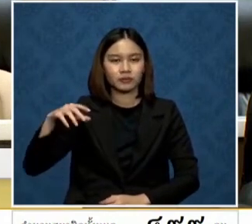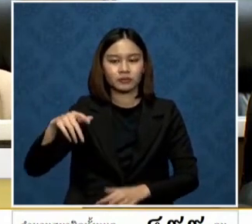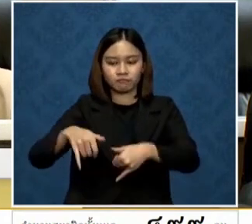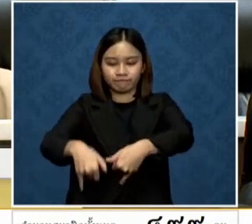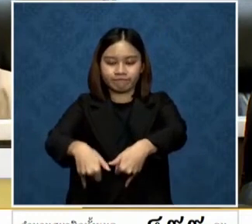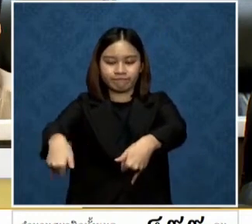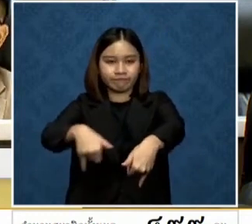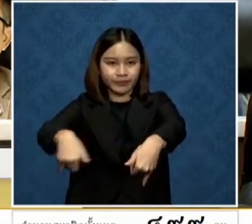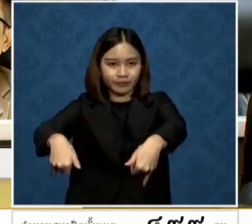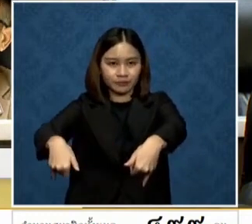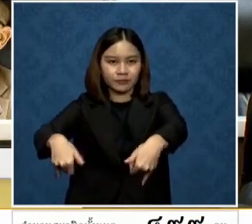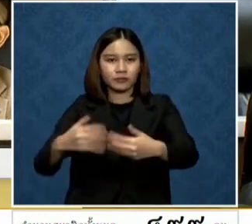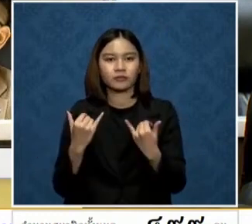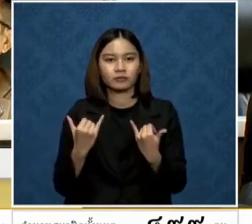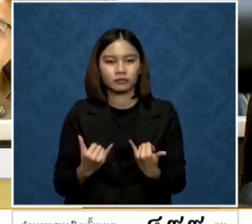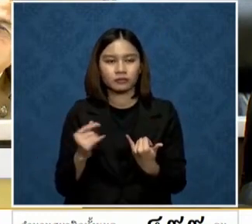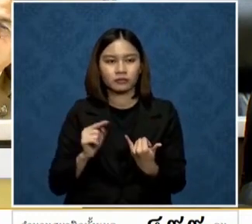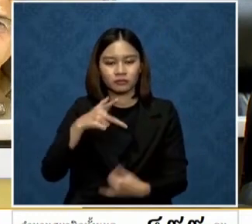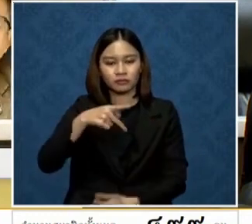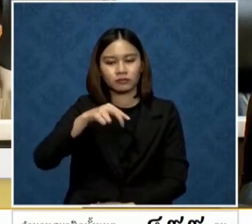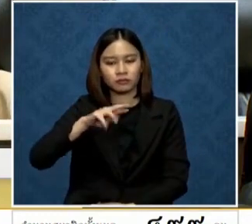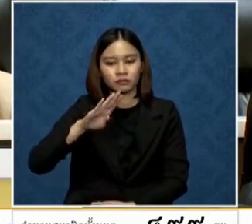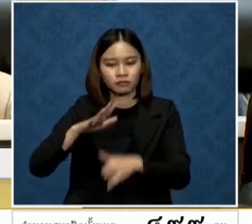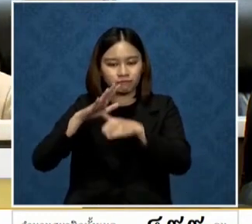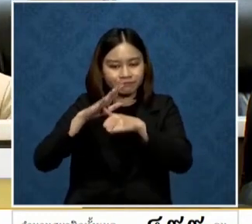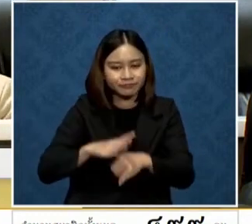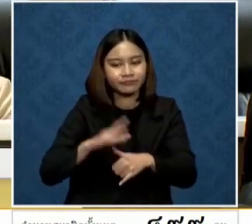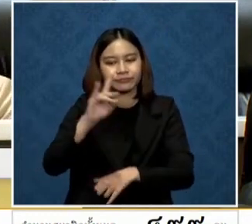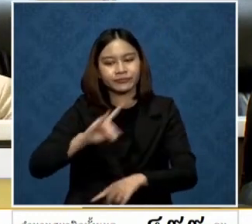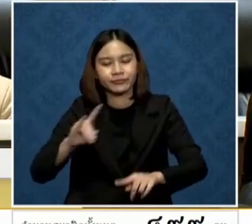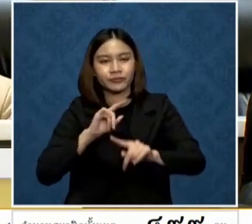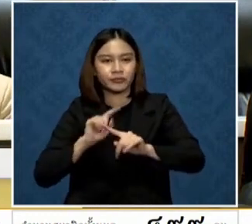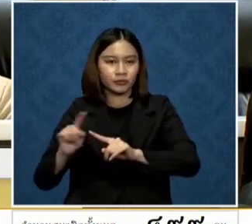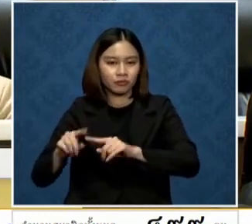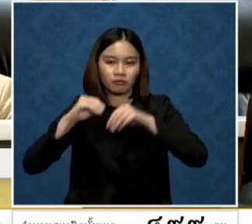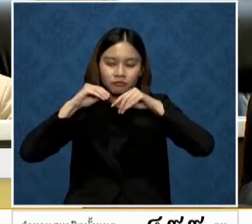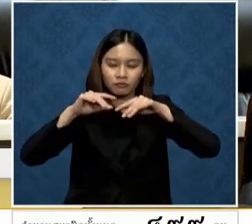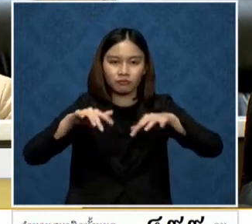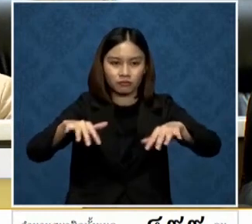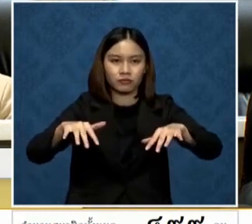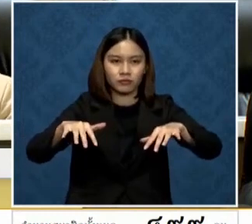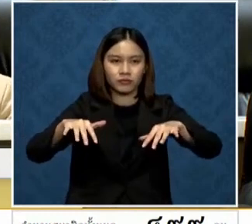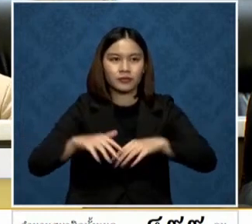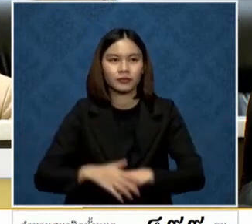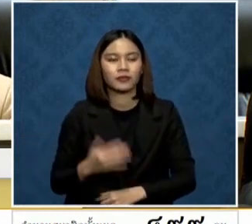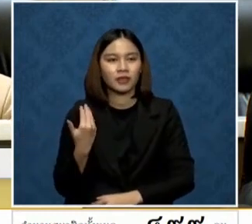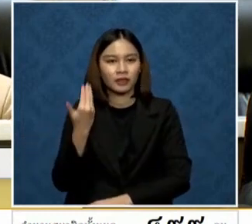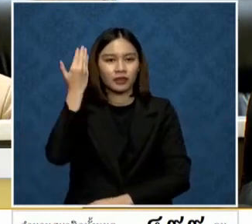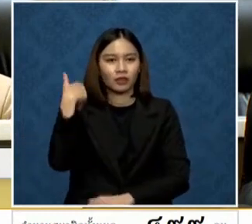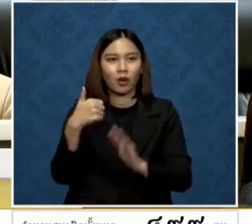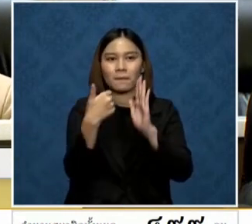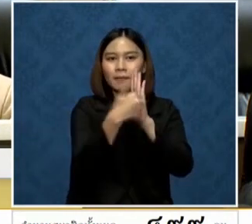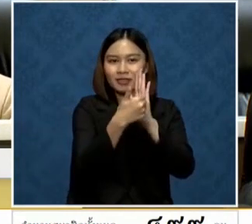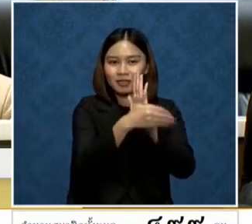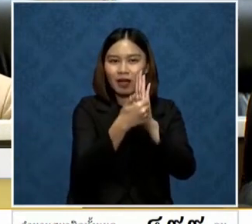ท่าดานที่เคารพครับวันนี้พระราชบัญญัติทารุสัตวเนี่ยออกมาปึ๊บทำให้แต่ก่อนภาคอีสาน